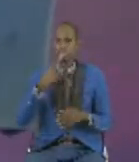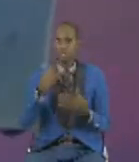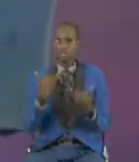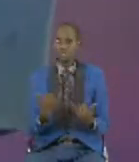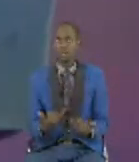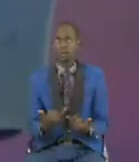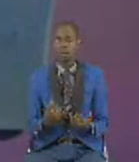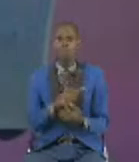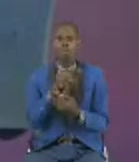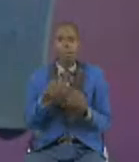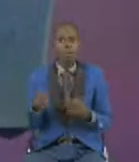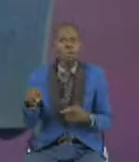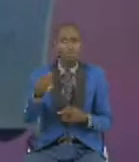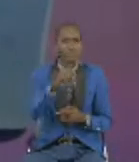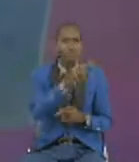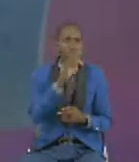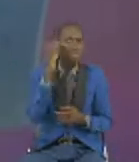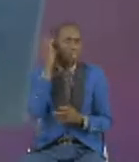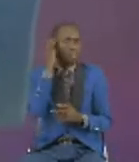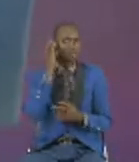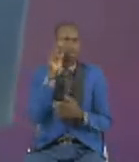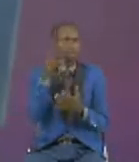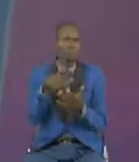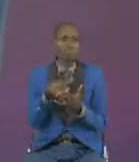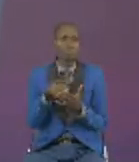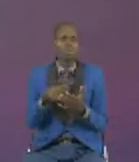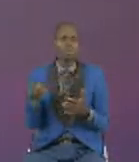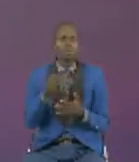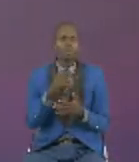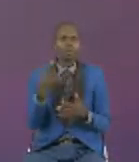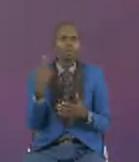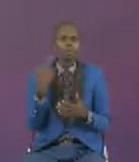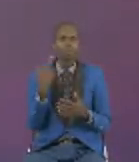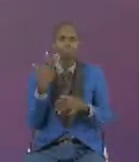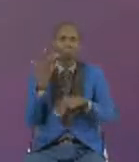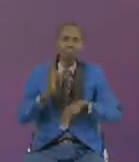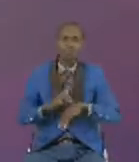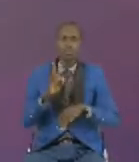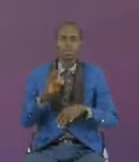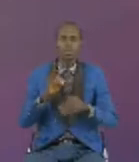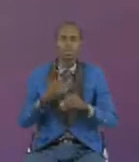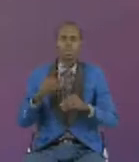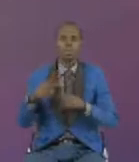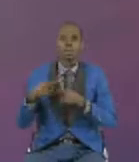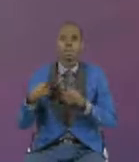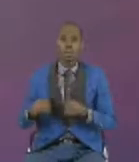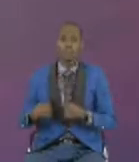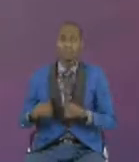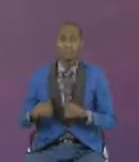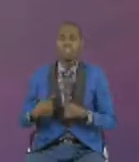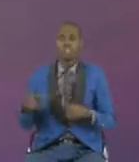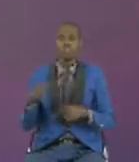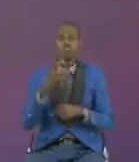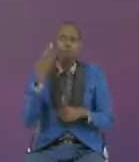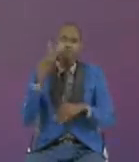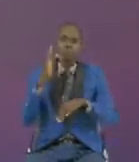Après avoir entendu ce discours, ils eurent le cœur vivement touché. Ils eurent le cœur